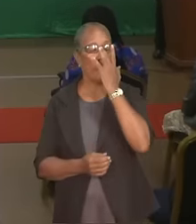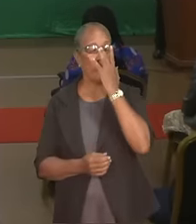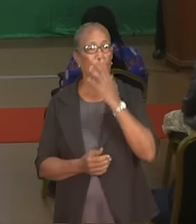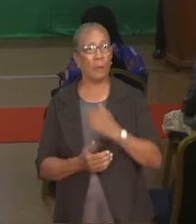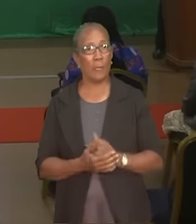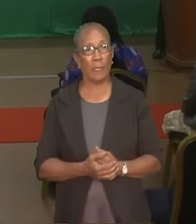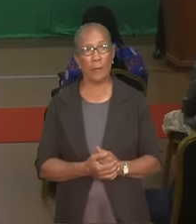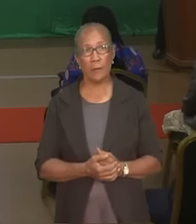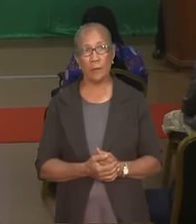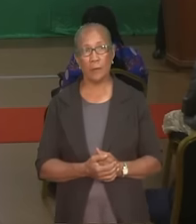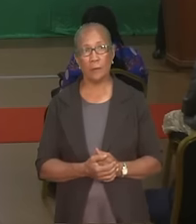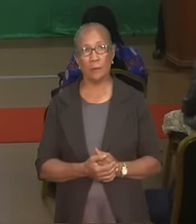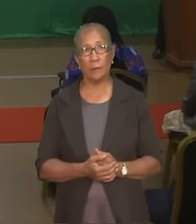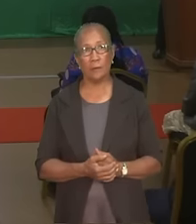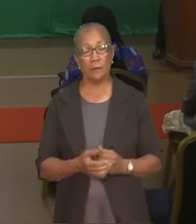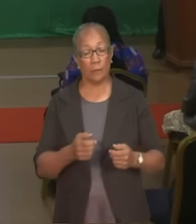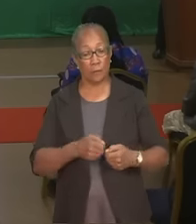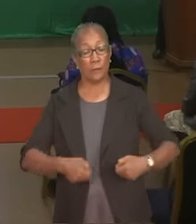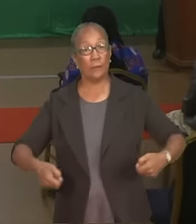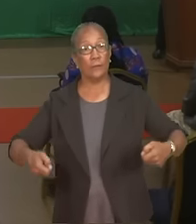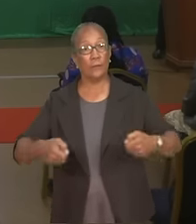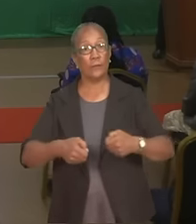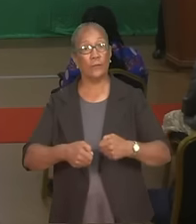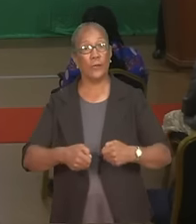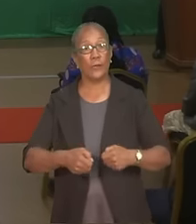vraag van status update ASEANA?